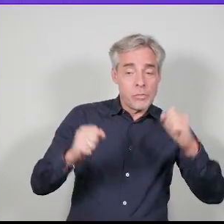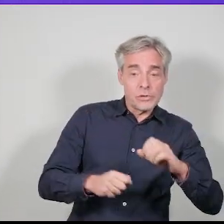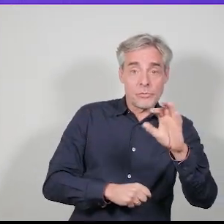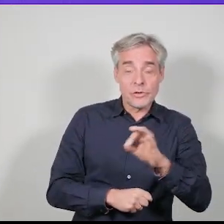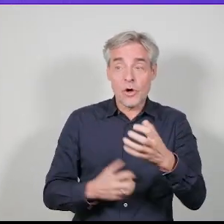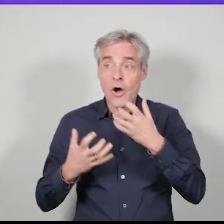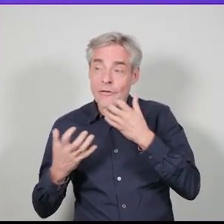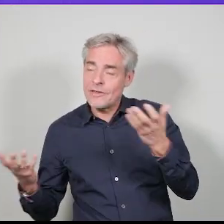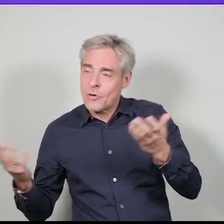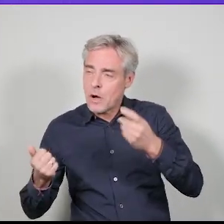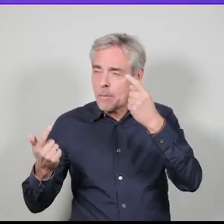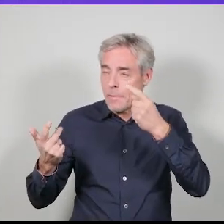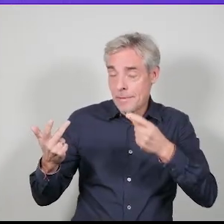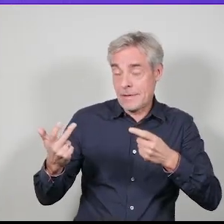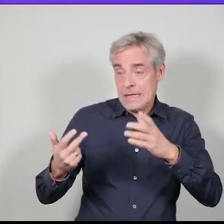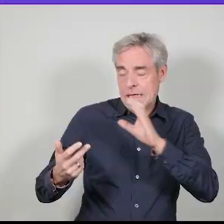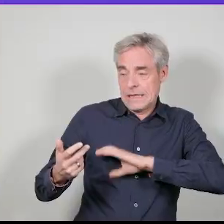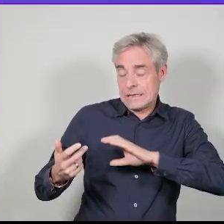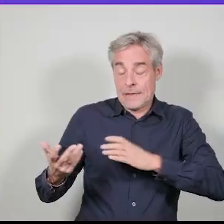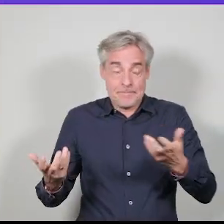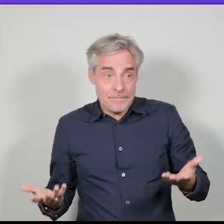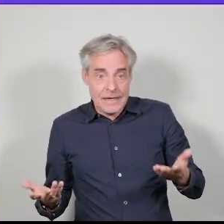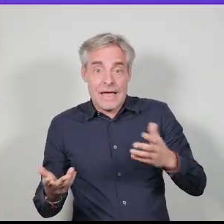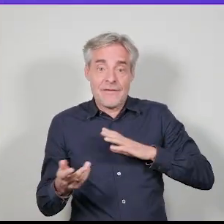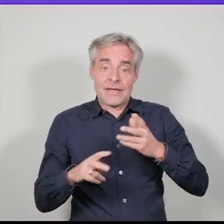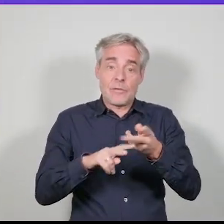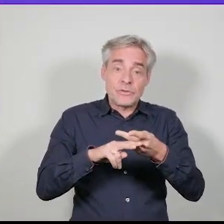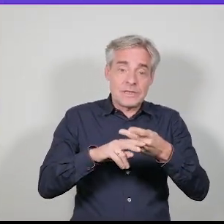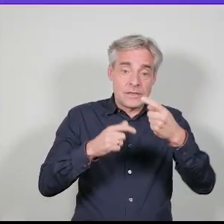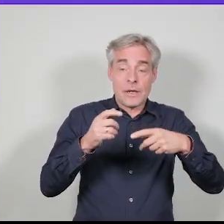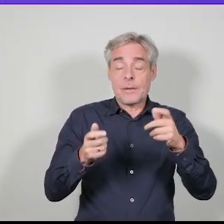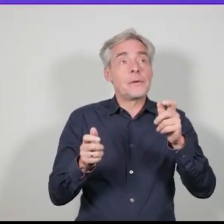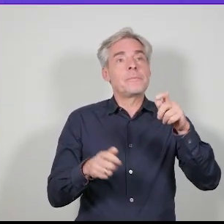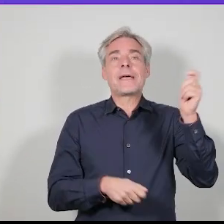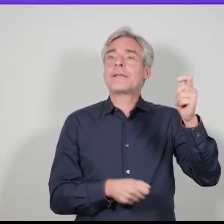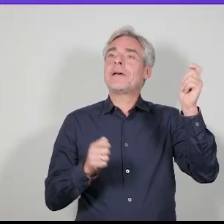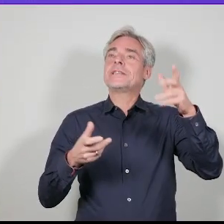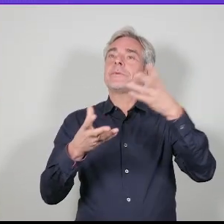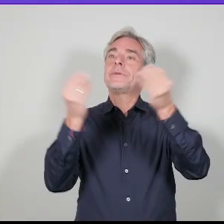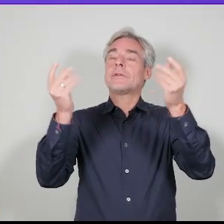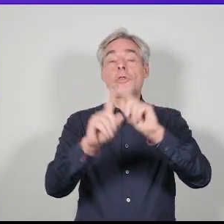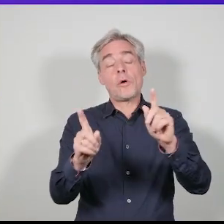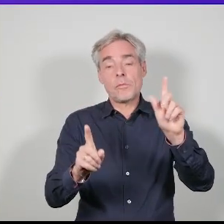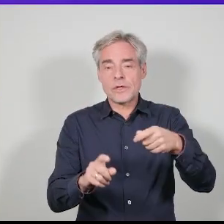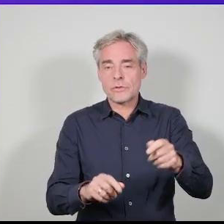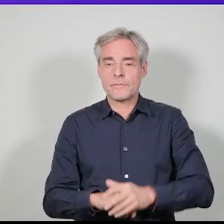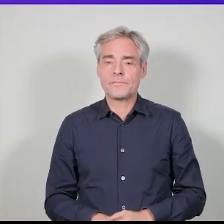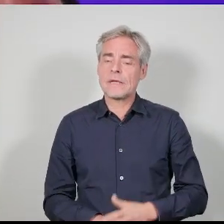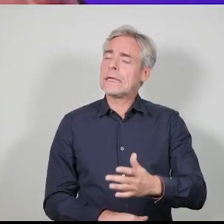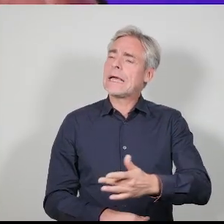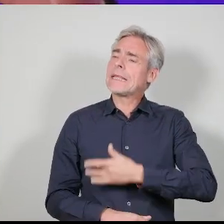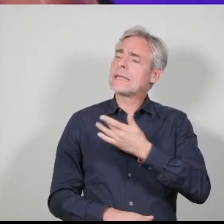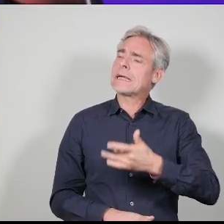envies, et faire ce qu'on peut avec ce qu'on a, parce que dans la boîte à outils, on n'a pas la baguette magique. Et ce qui est intéressant, c'est qu'il y a